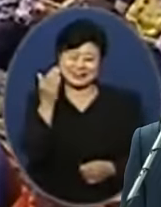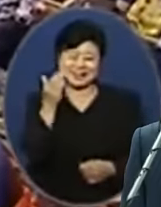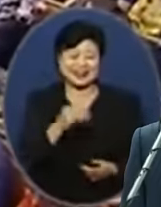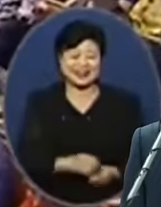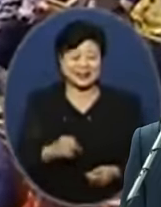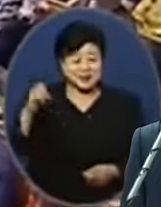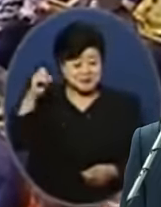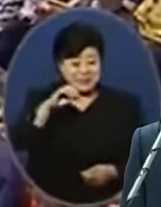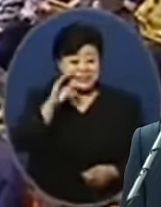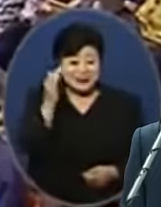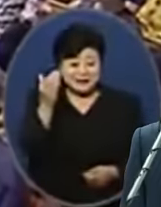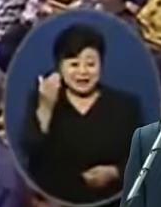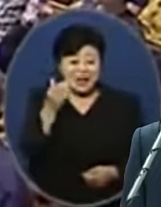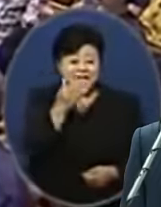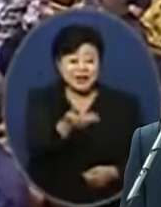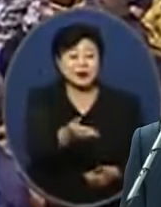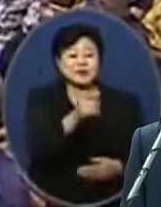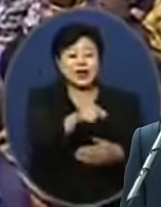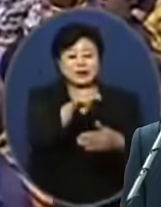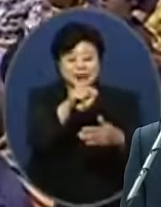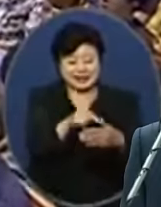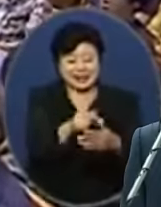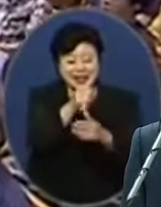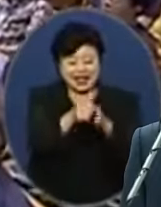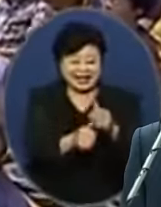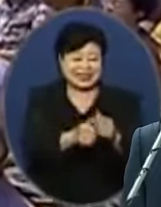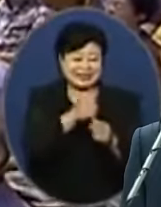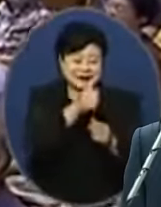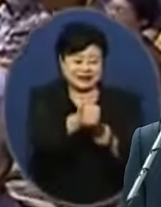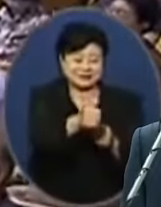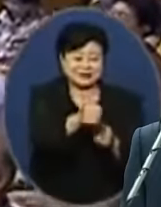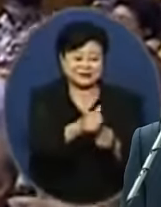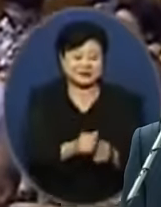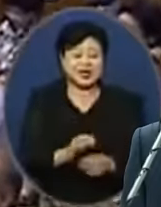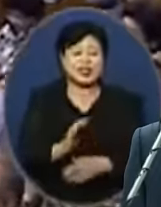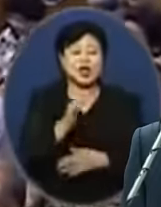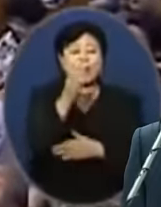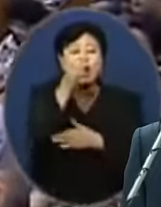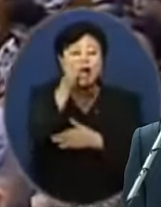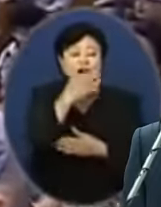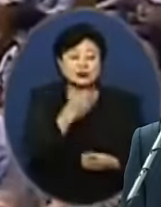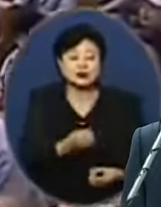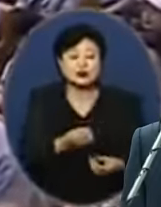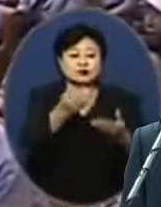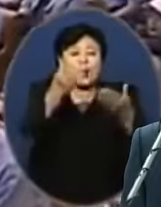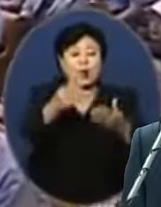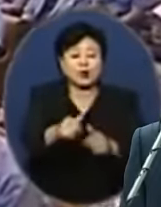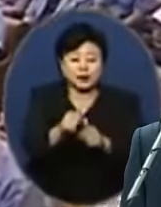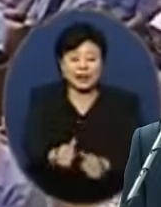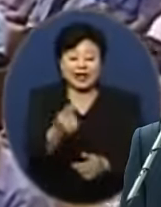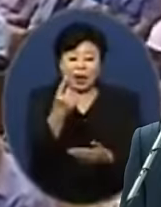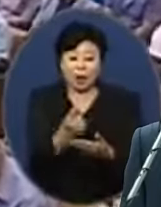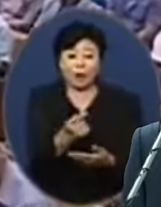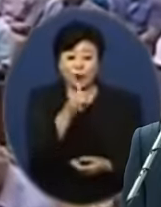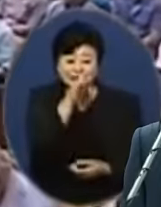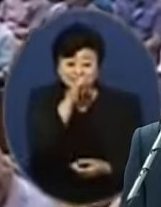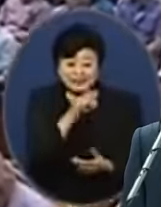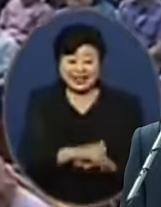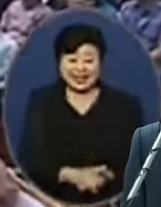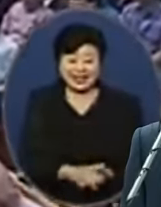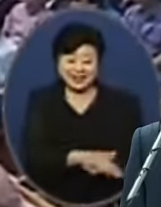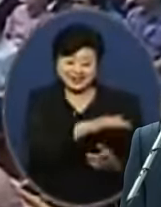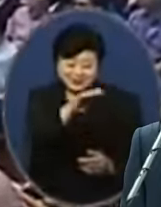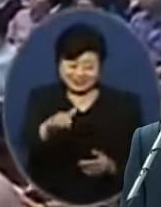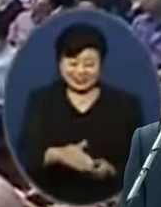여러분은 빛입니다. 여러분 가운데 하나님의 영광과 축복이 따르고 있는 것입니다.